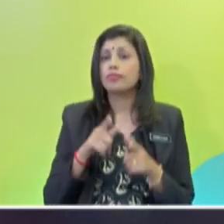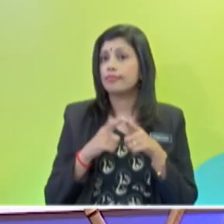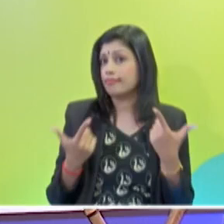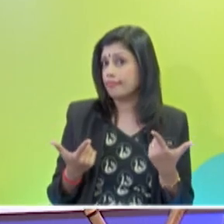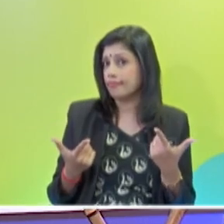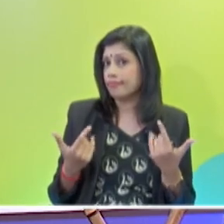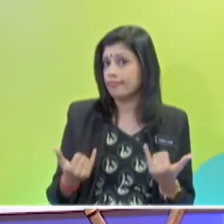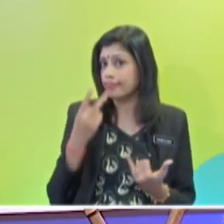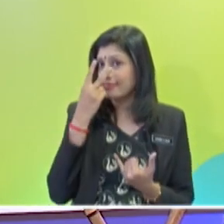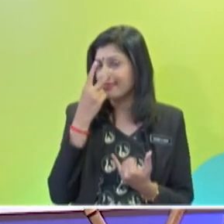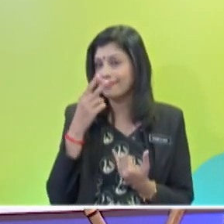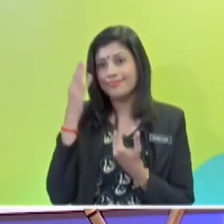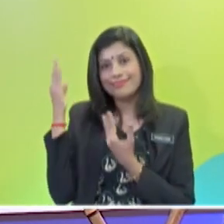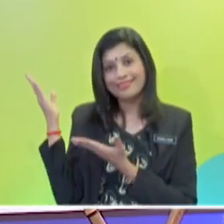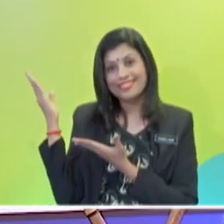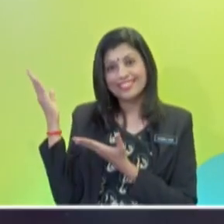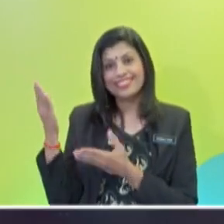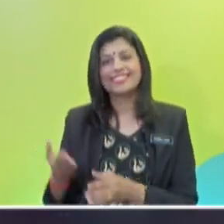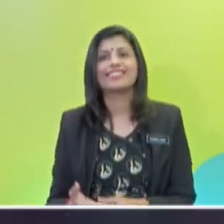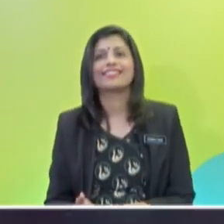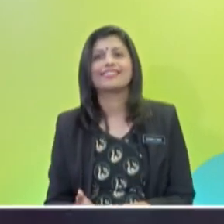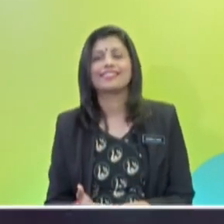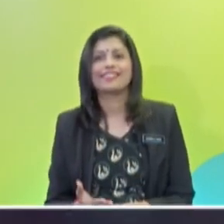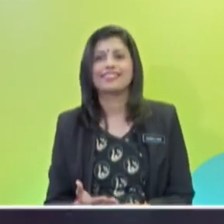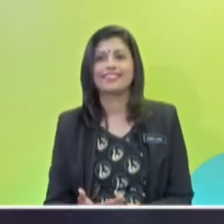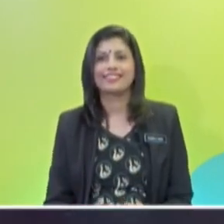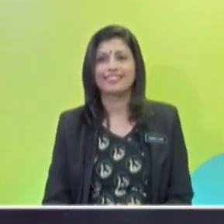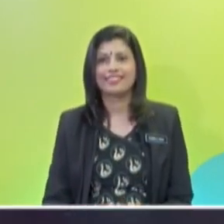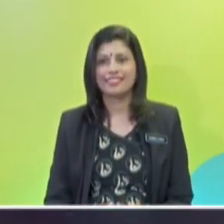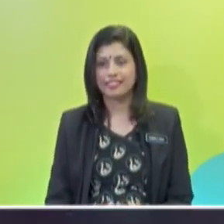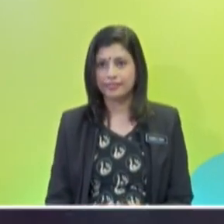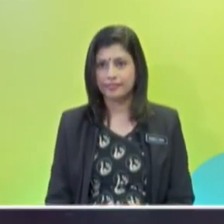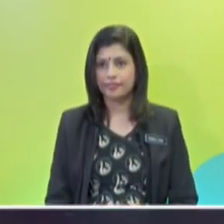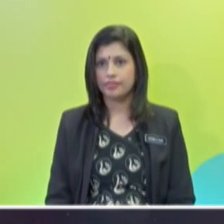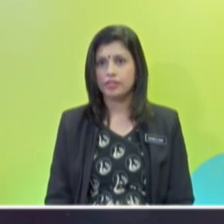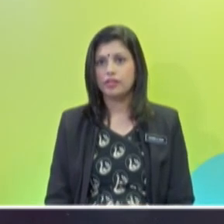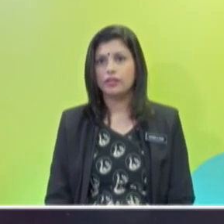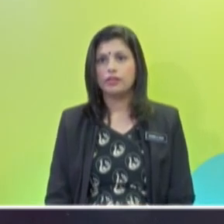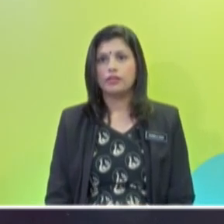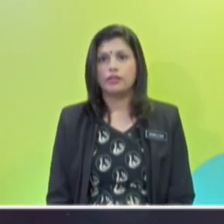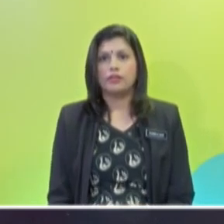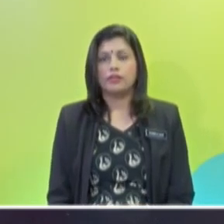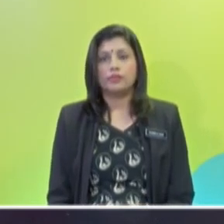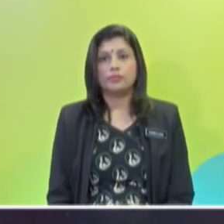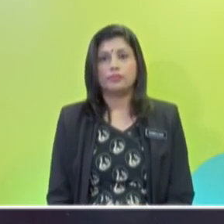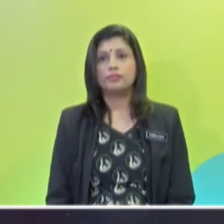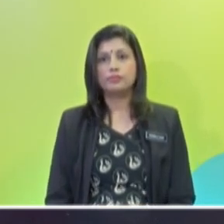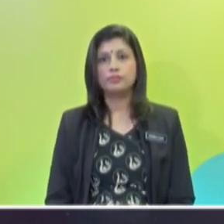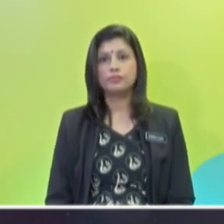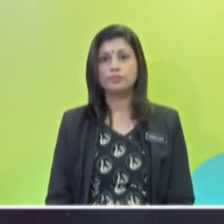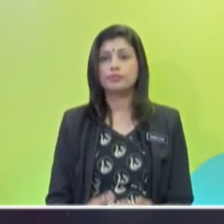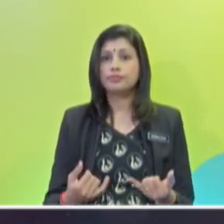kita jom kita belajar menggunakan slide yang cikgu sediakan. Mari kita. Okey, yang pertama kita nak tahu kan. Kita nak